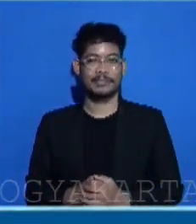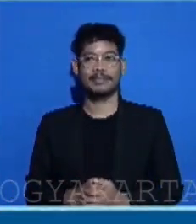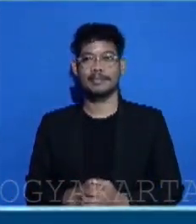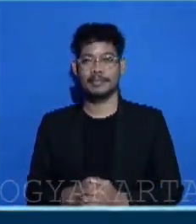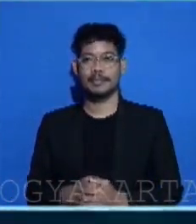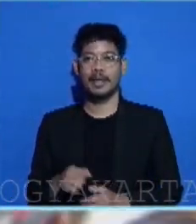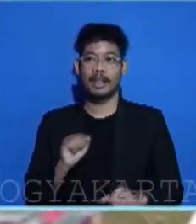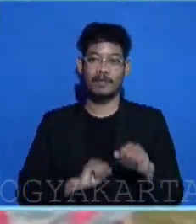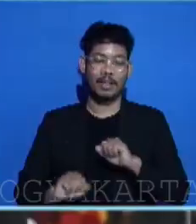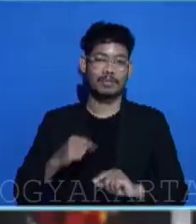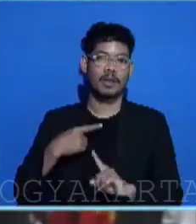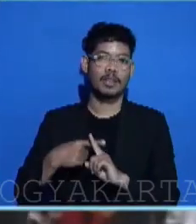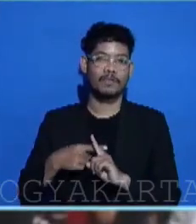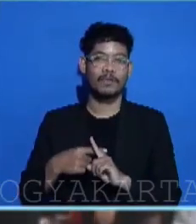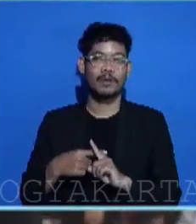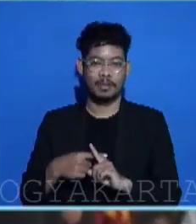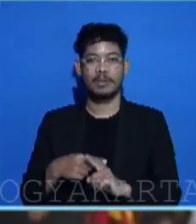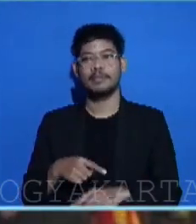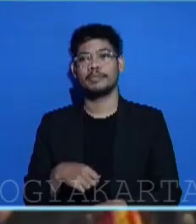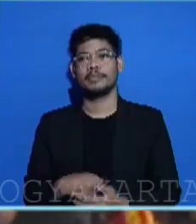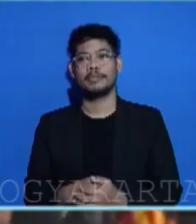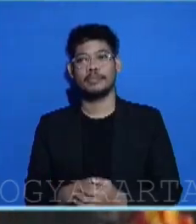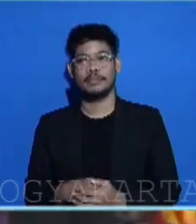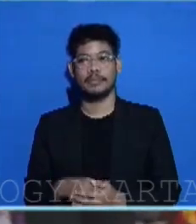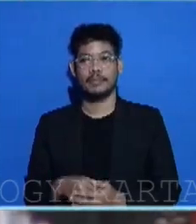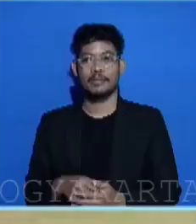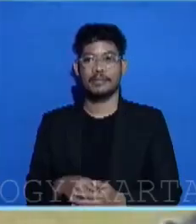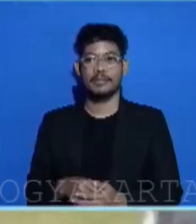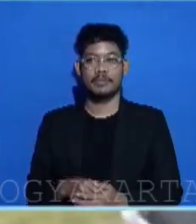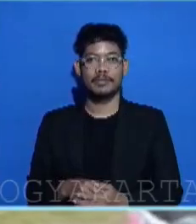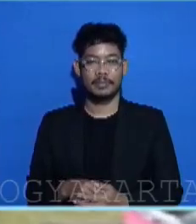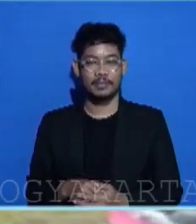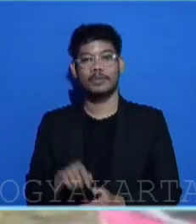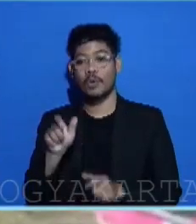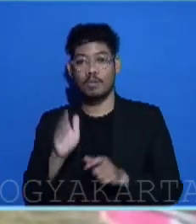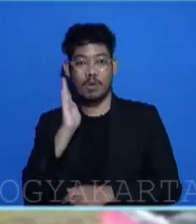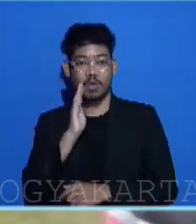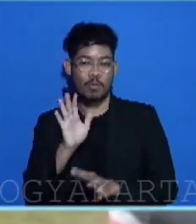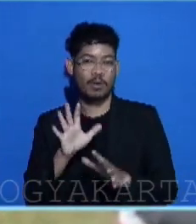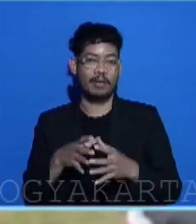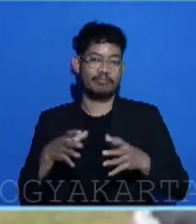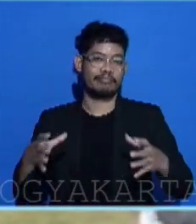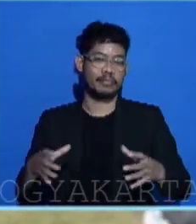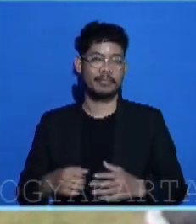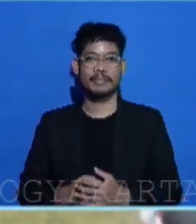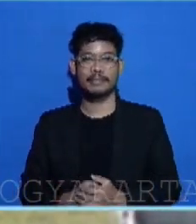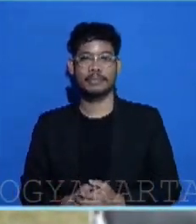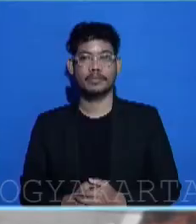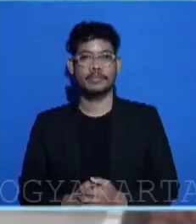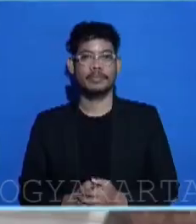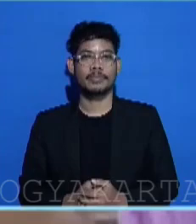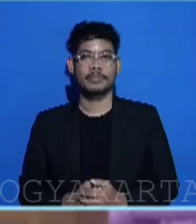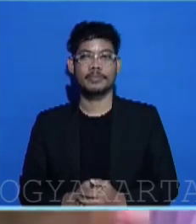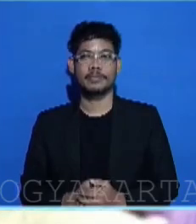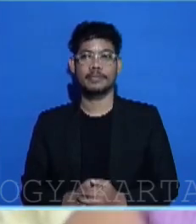kenakalan remaja Senin Joger macan Gembong meniko gadai ciren wonten icon reog ingkang